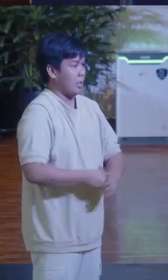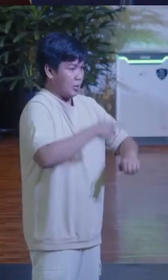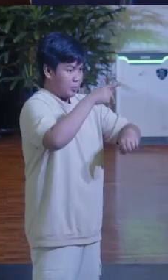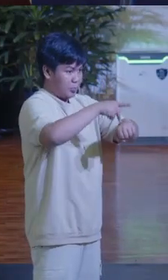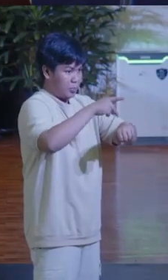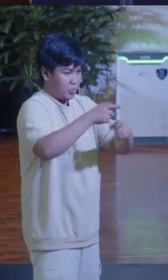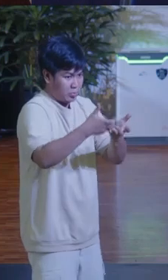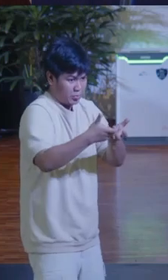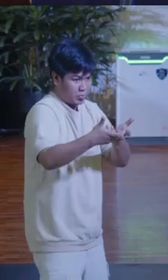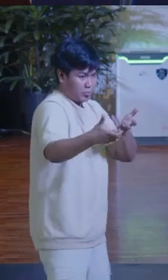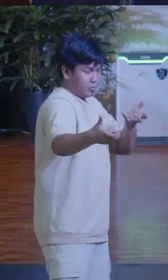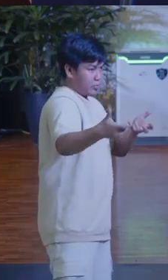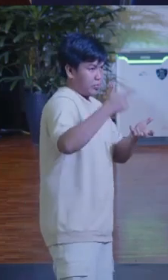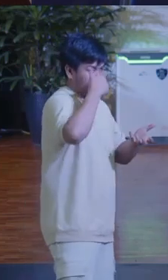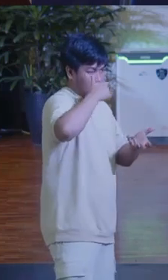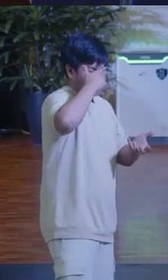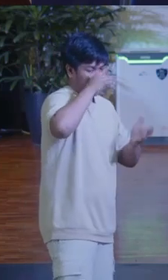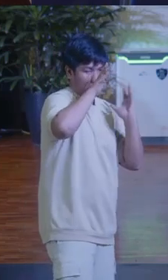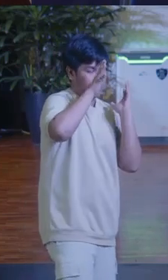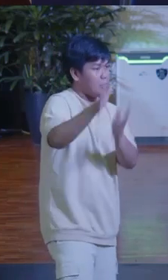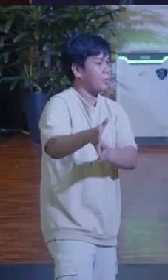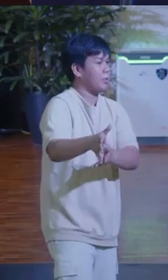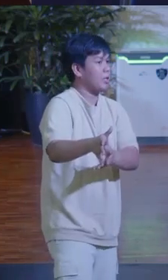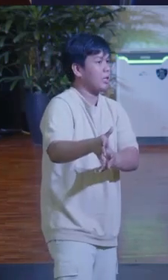hentil, para